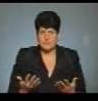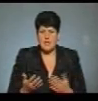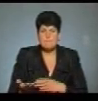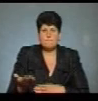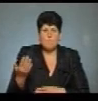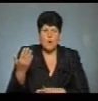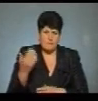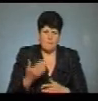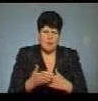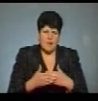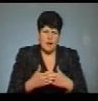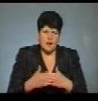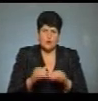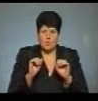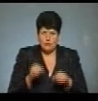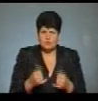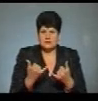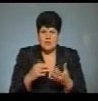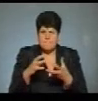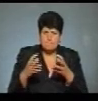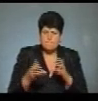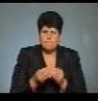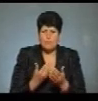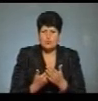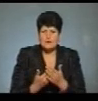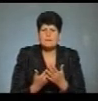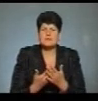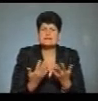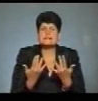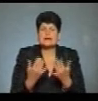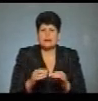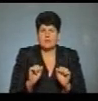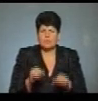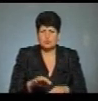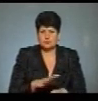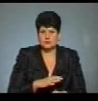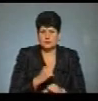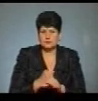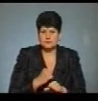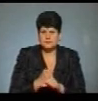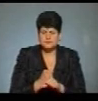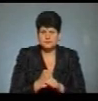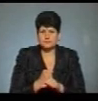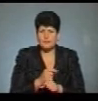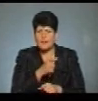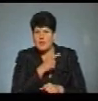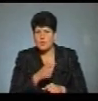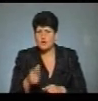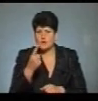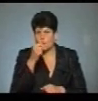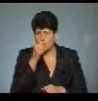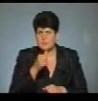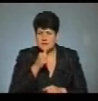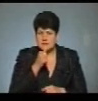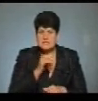попередньо ми десь намагаємося зараз підсумувати, скільки приблизно вони могли виготовляти там на протязі місяця.